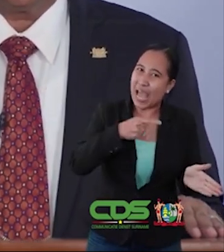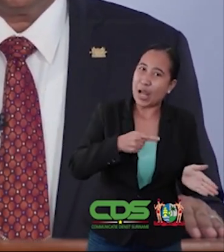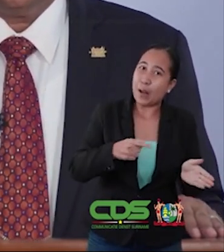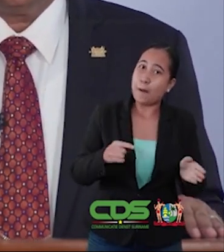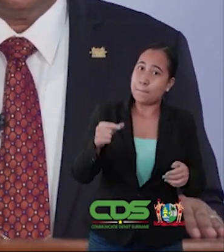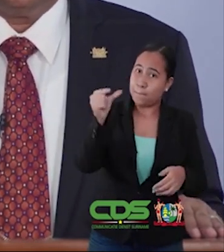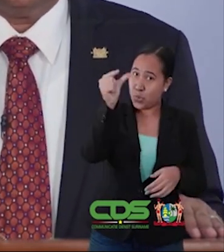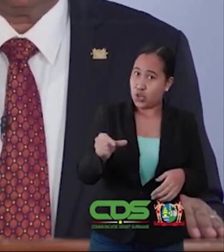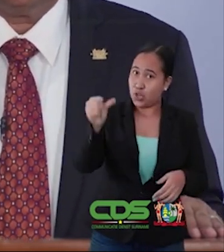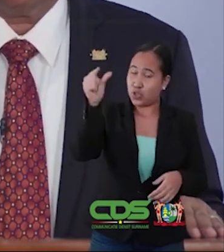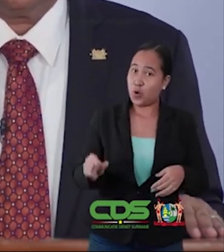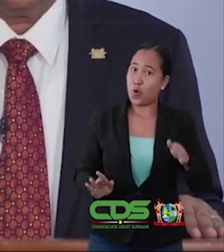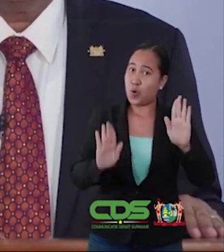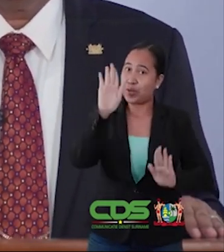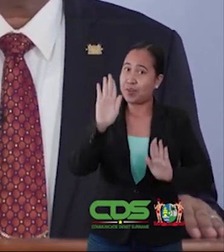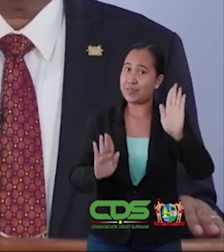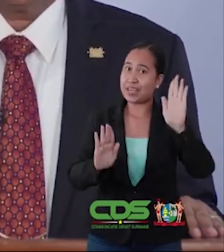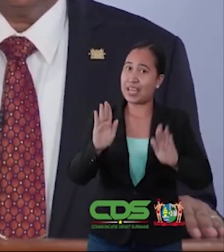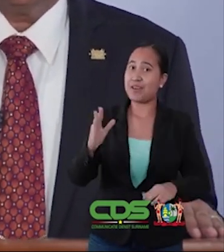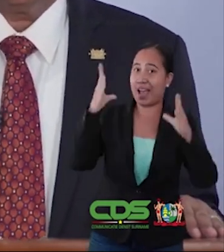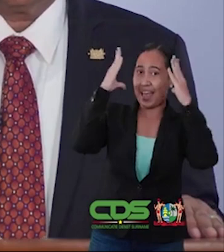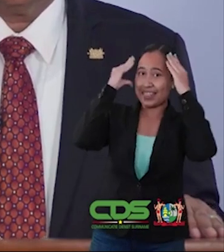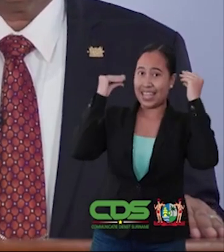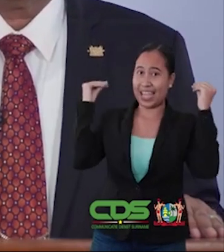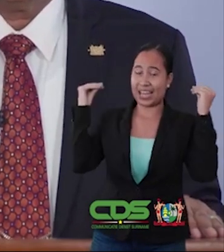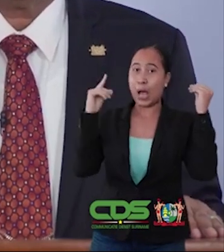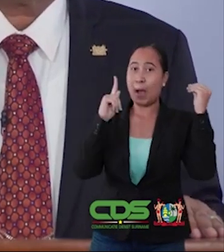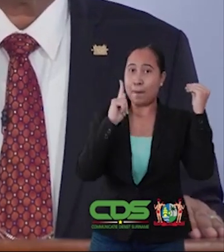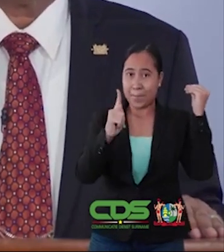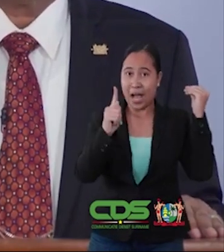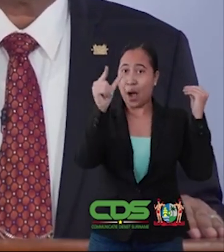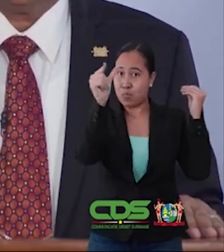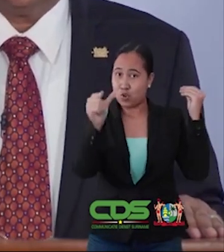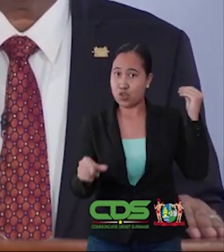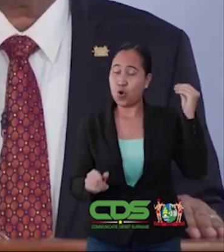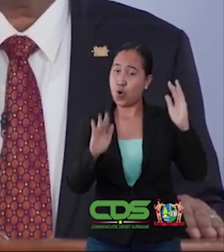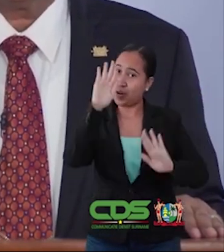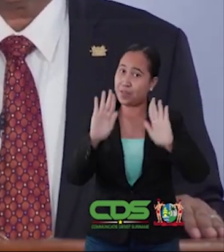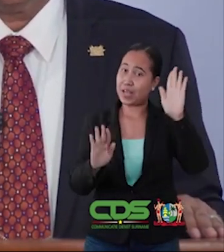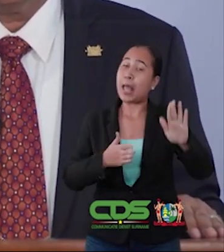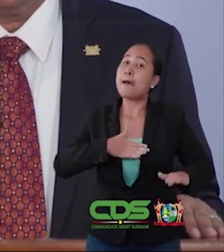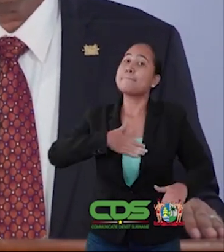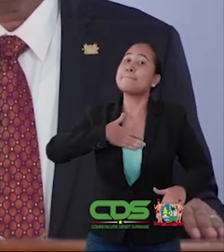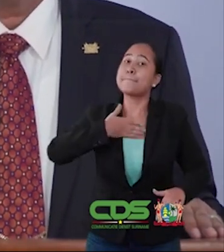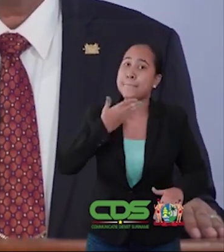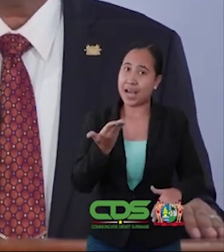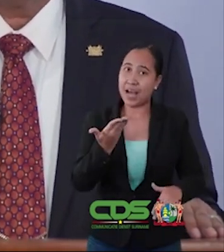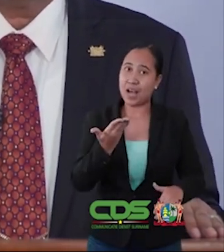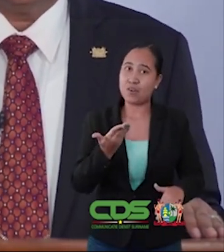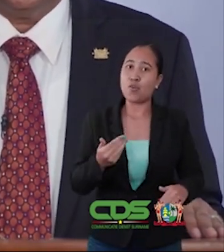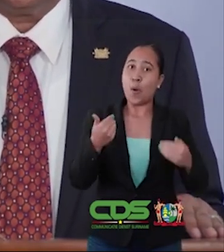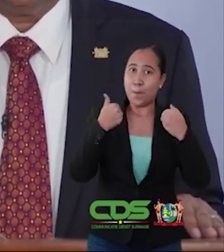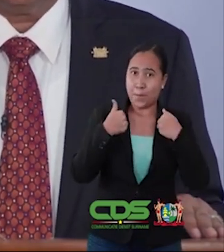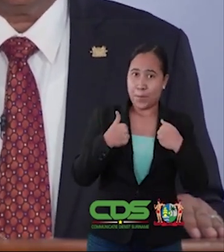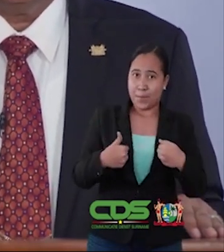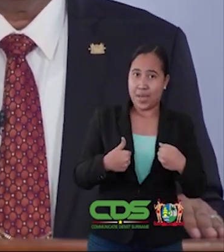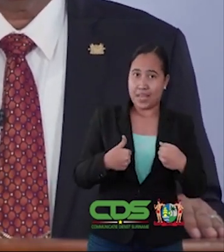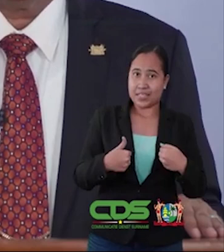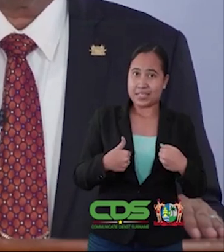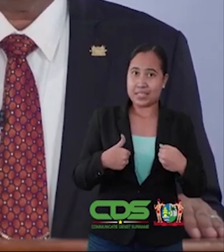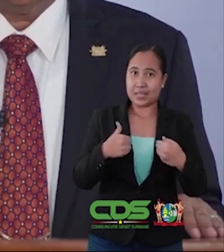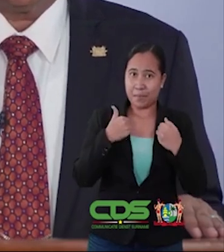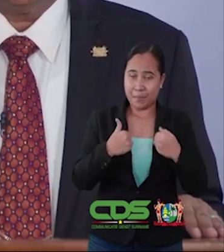personenverkeer uit Nederland. Het personenverkeer is echter uitsluitend toegestaan voor repatrianten,